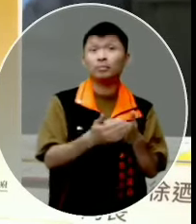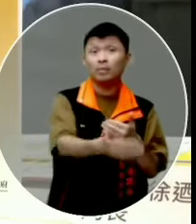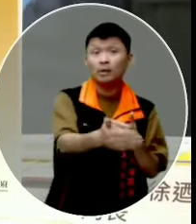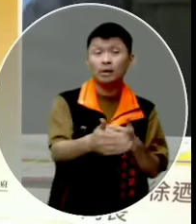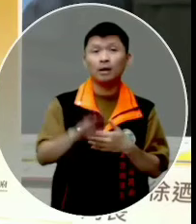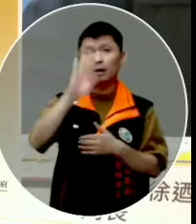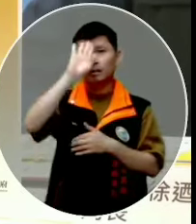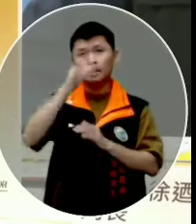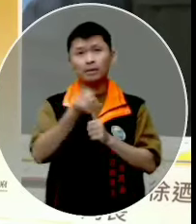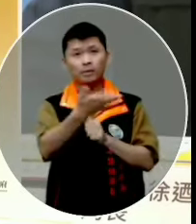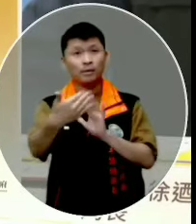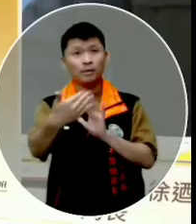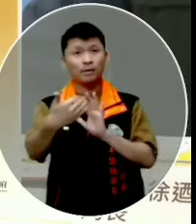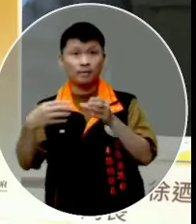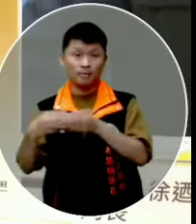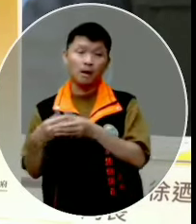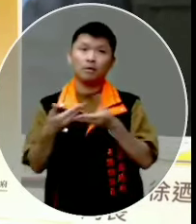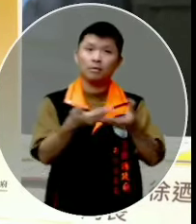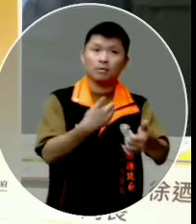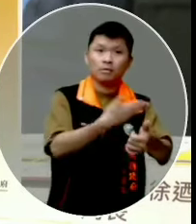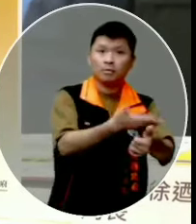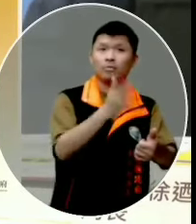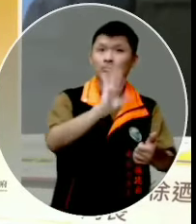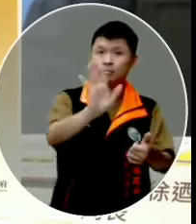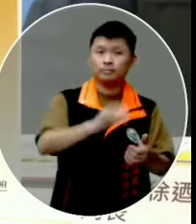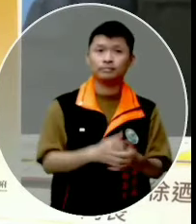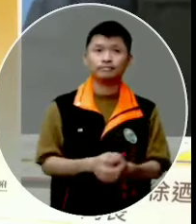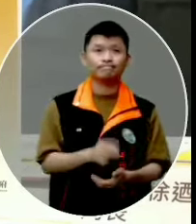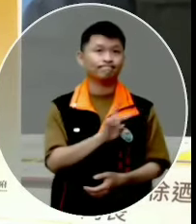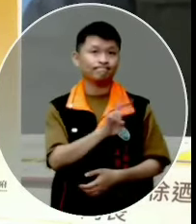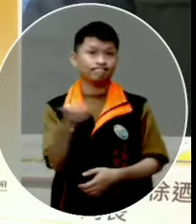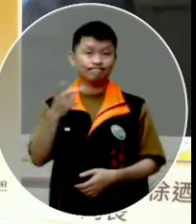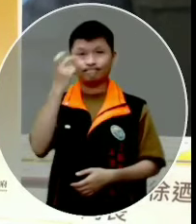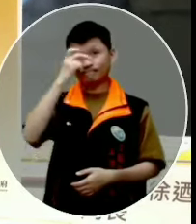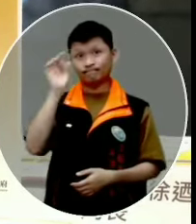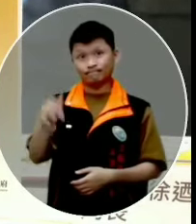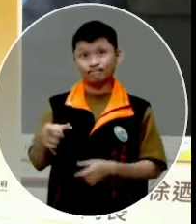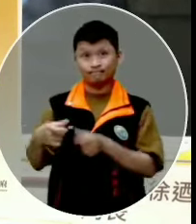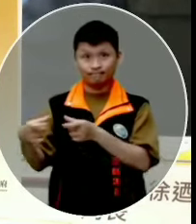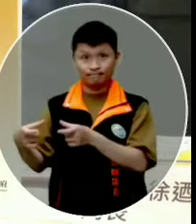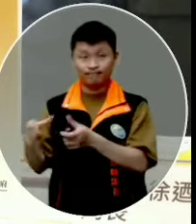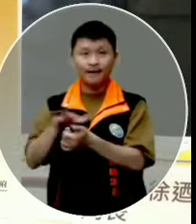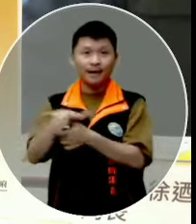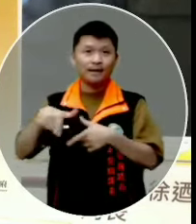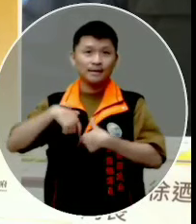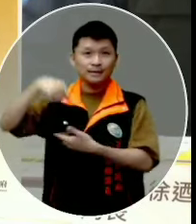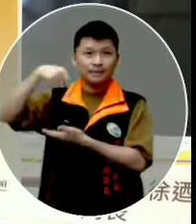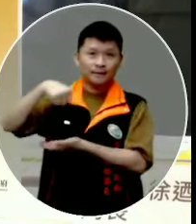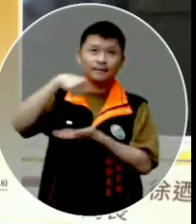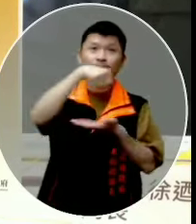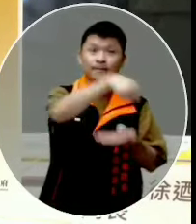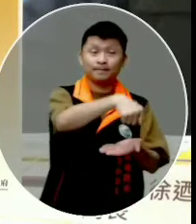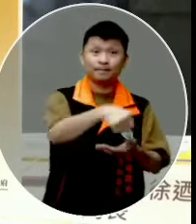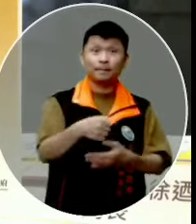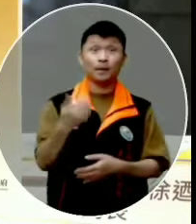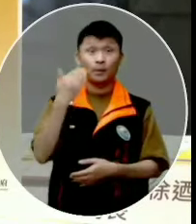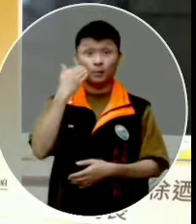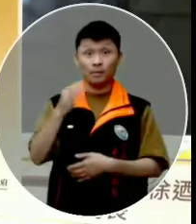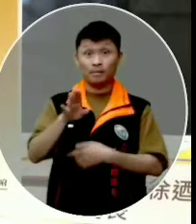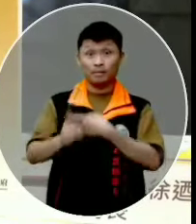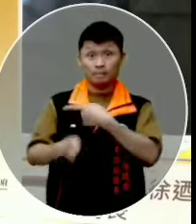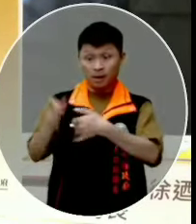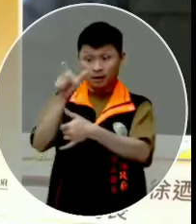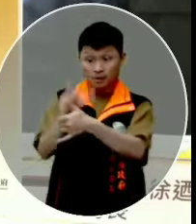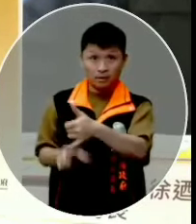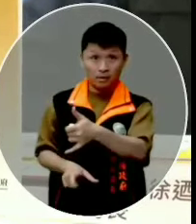疫包，然后呢改用以快筛4剂的爱心袋。确诊者呢将持